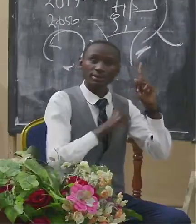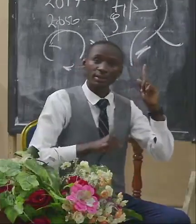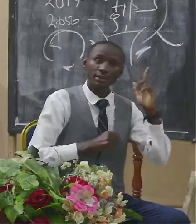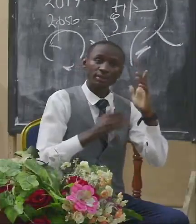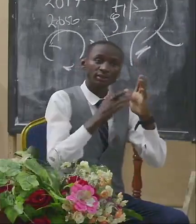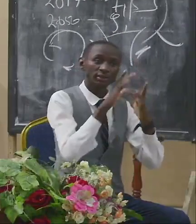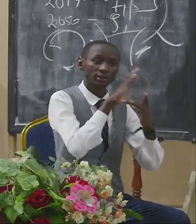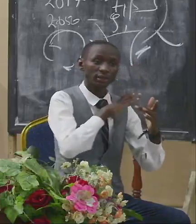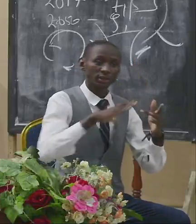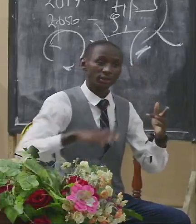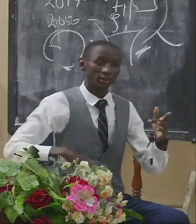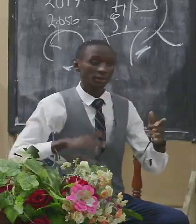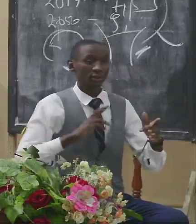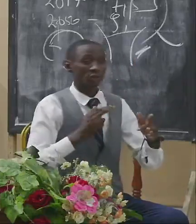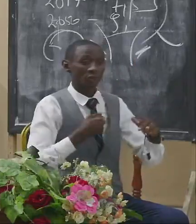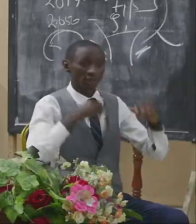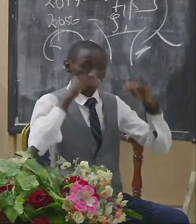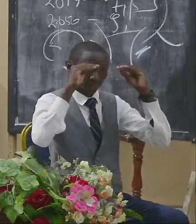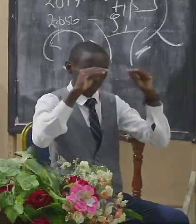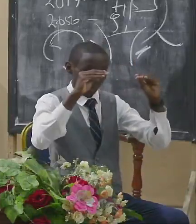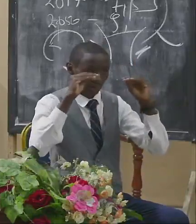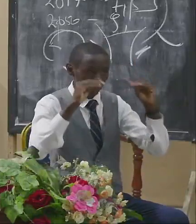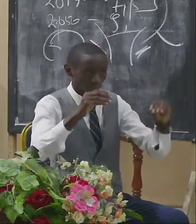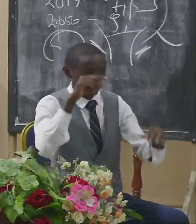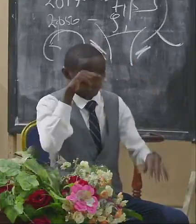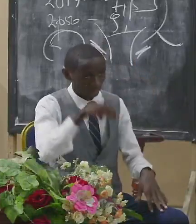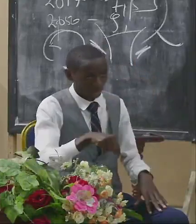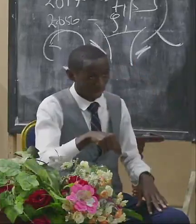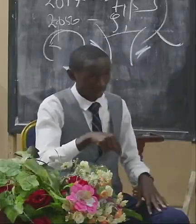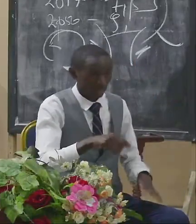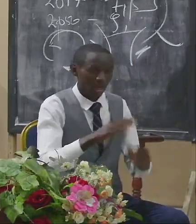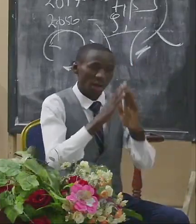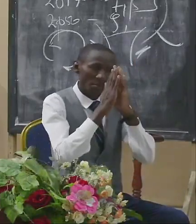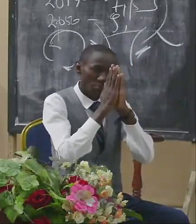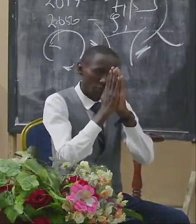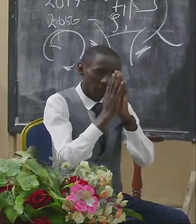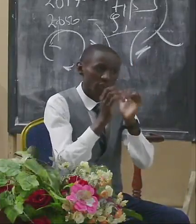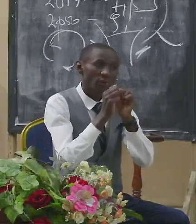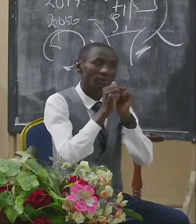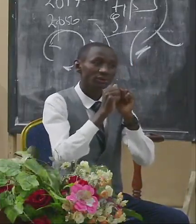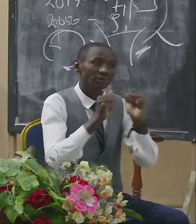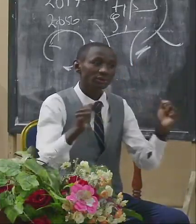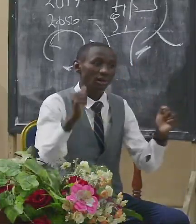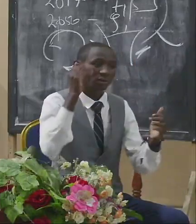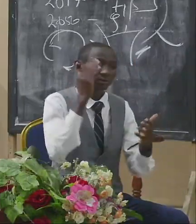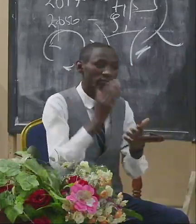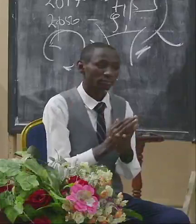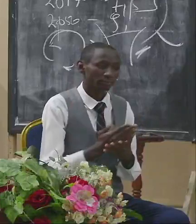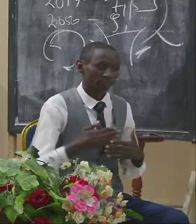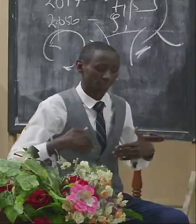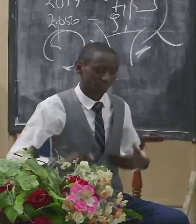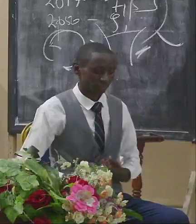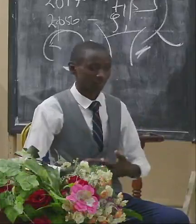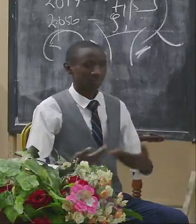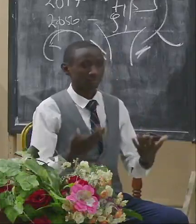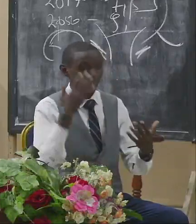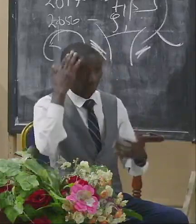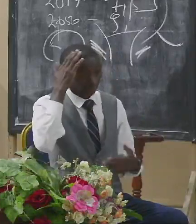anatufundisha kwamba notre Seigneur Jésus-Christ nous enseigne que muombe bila kuchoka. Priez sans cesse.